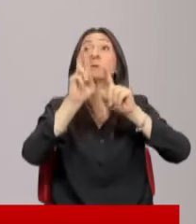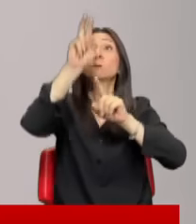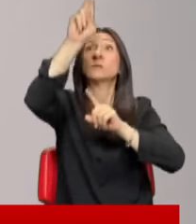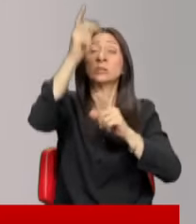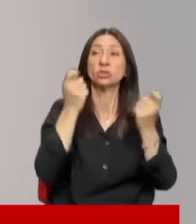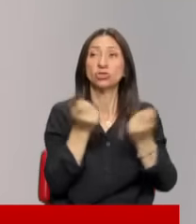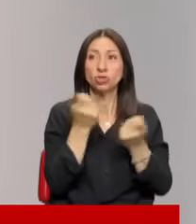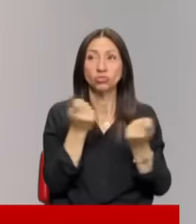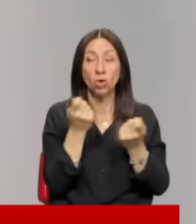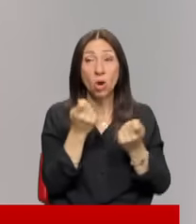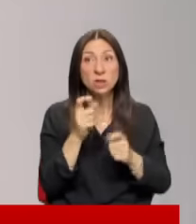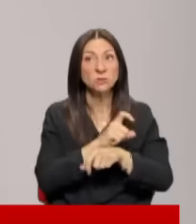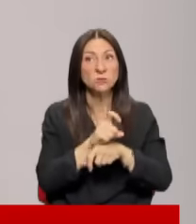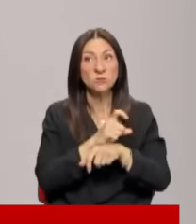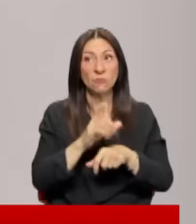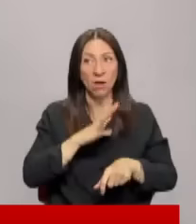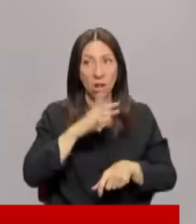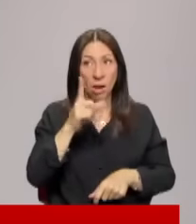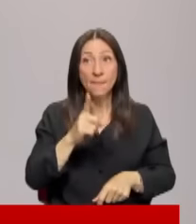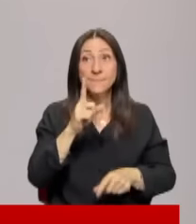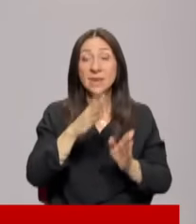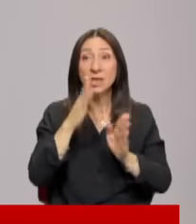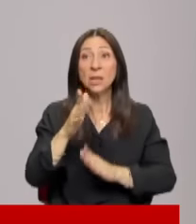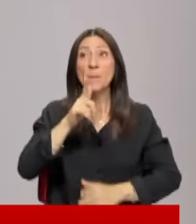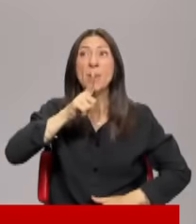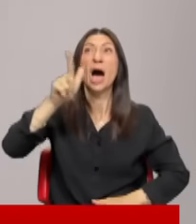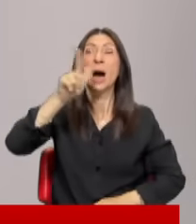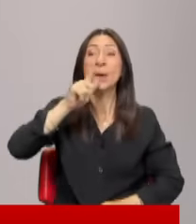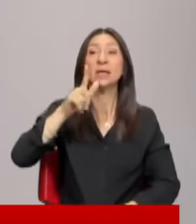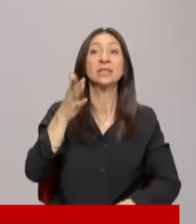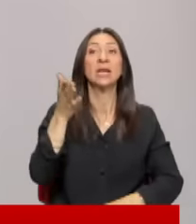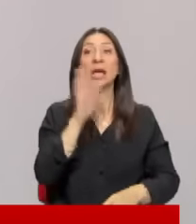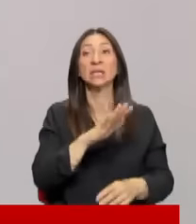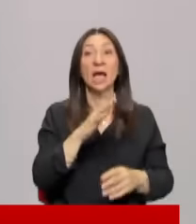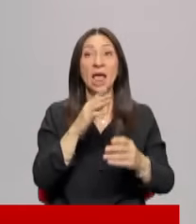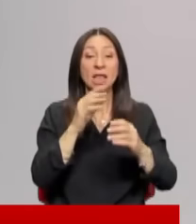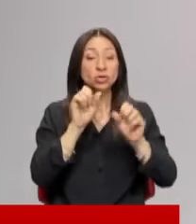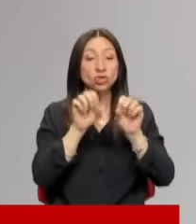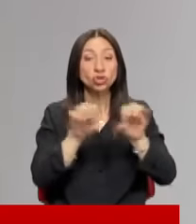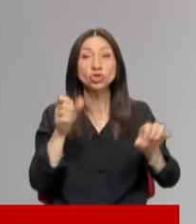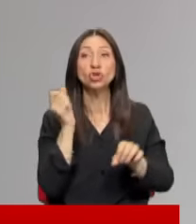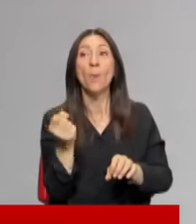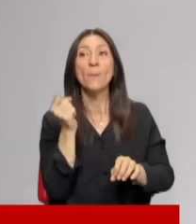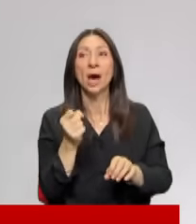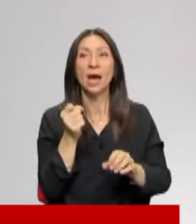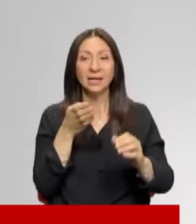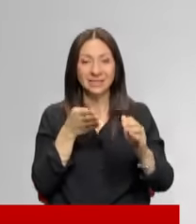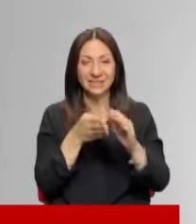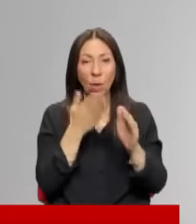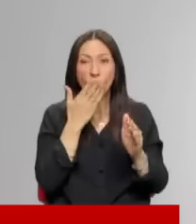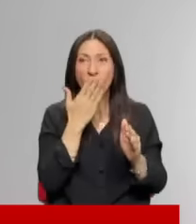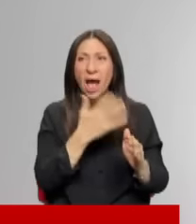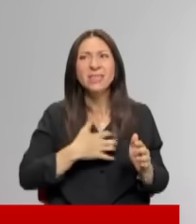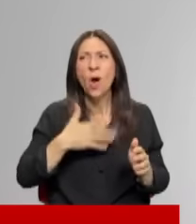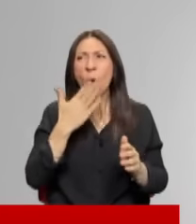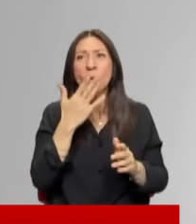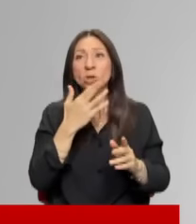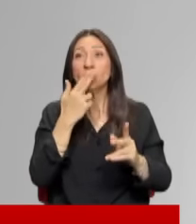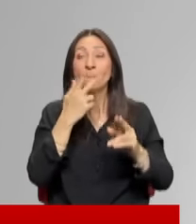çıkmaya çalışıyordu. Öfkeliydi. Bir yandan bağırıyor, diğer yandan da elindeki sopayla giriş kattaki anaokulunun